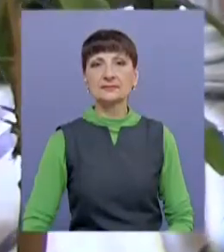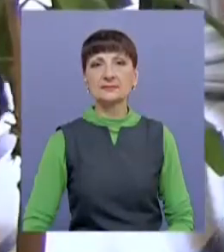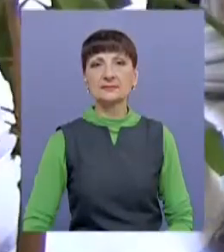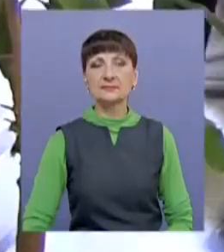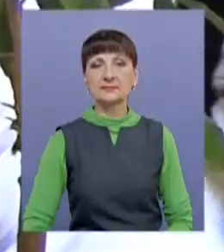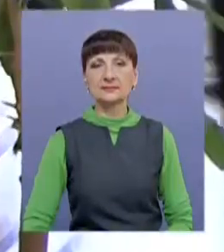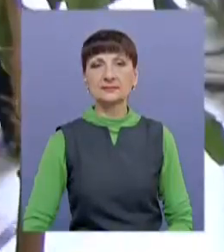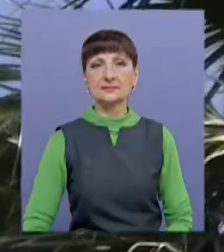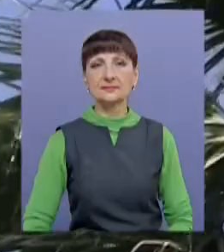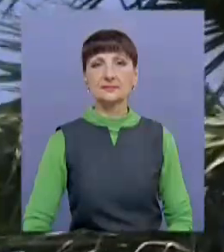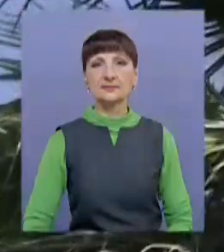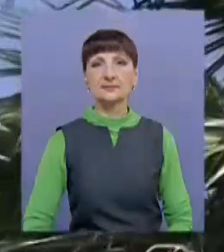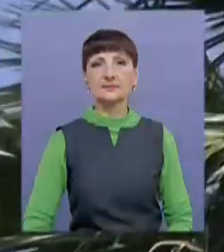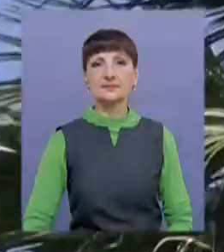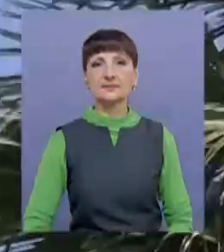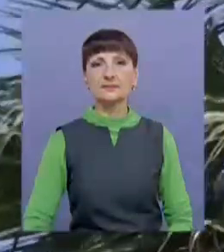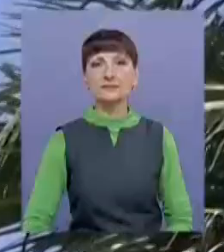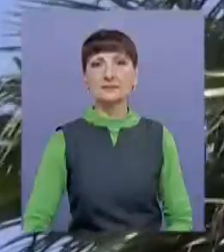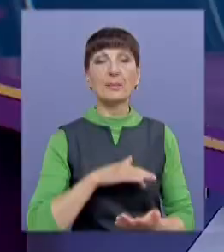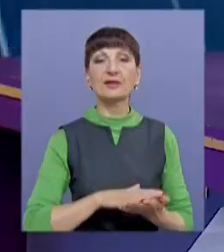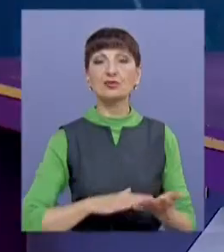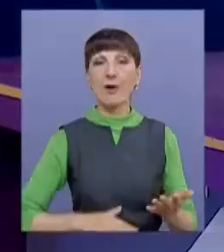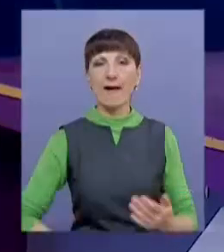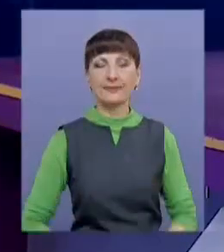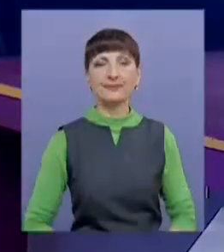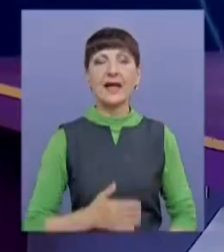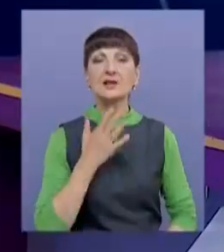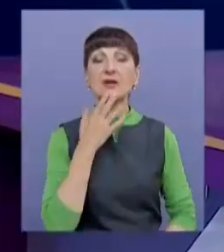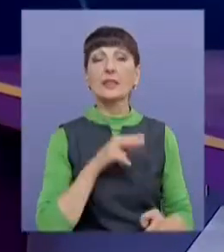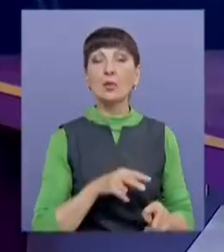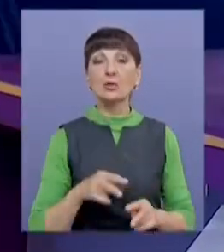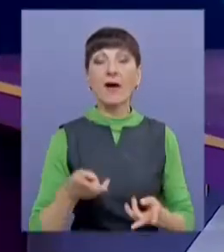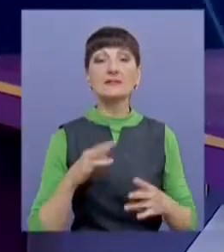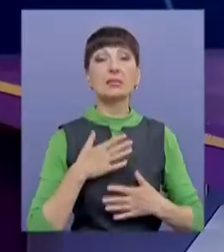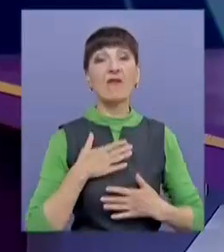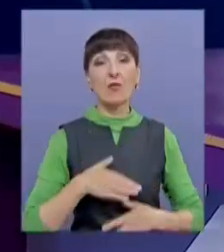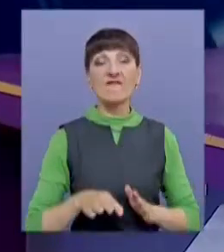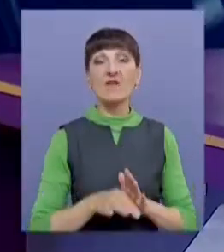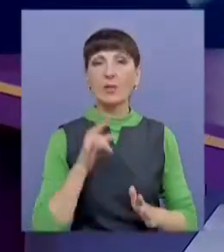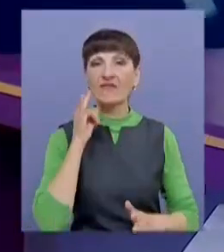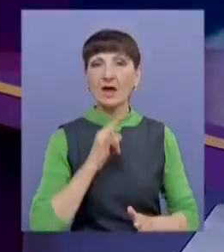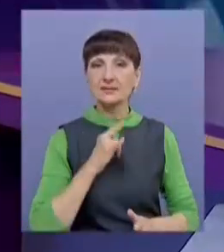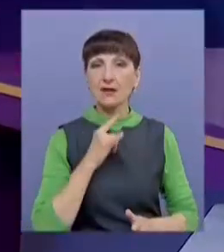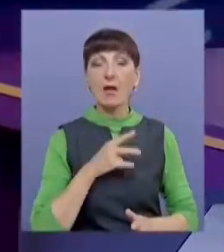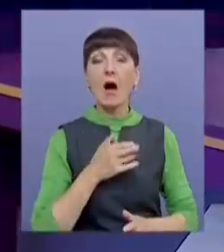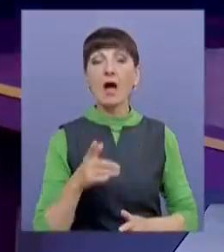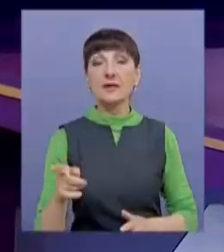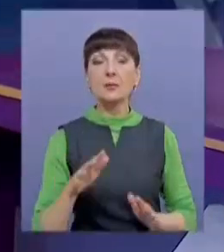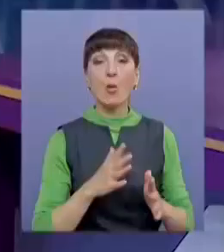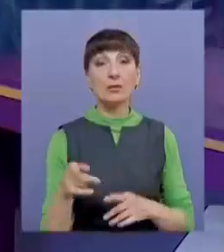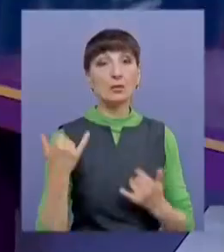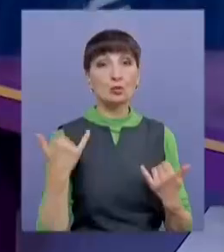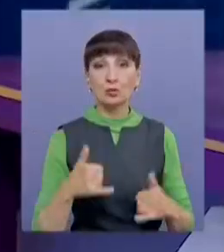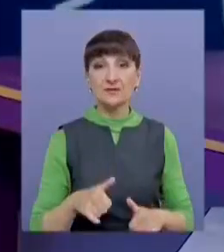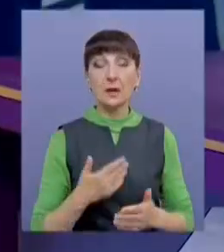Алтыншаш Смагулова, Мурат Тайжанов, телеканал Алматы. Иностранные наблюдатели остались довольны выборами в Казахстане, а некоторые моменты их даже